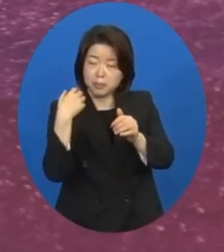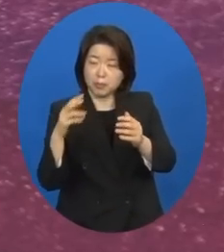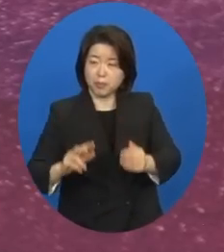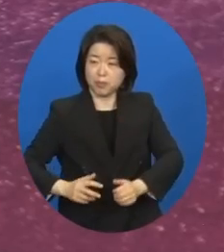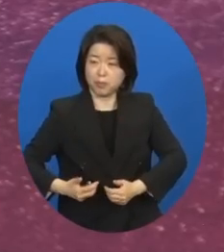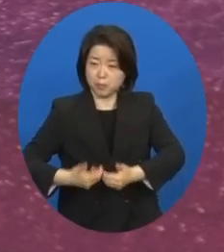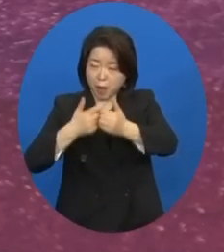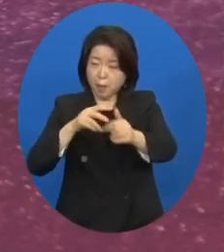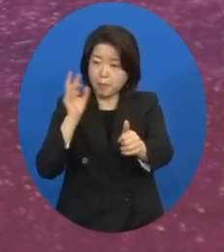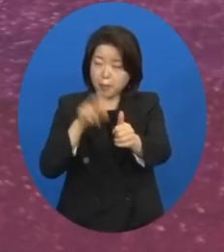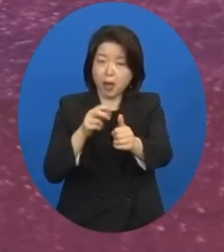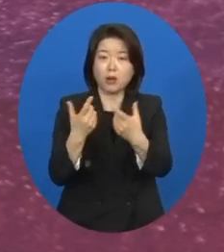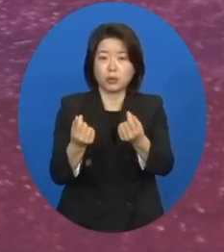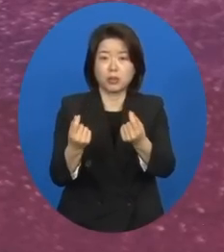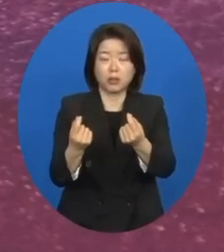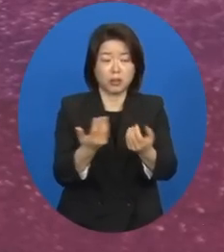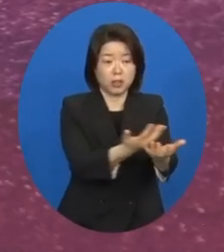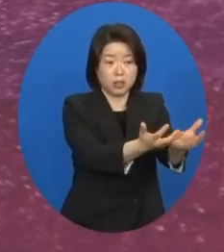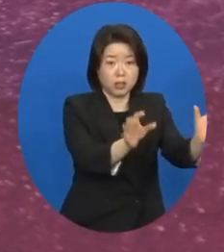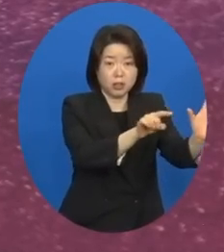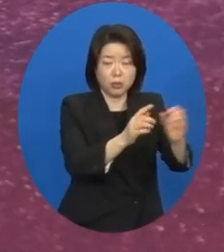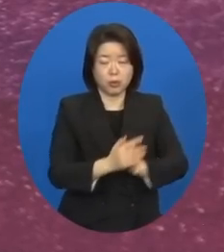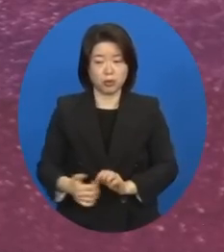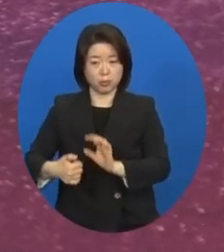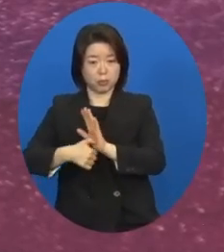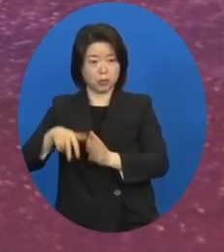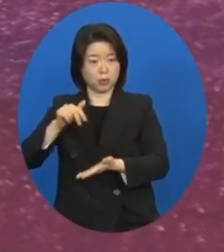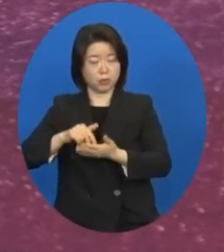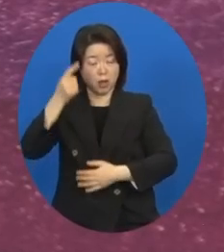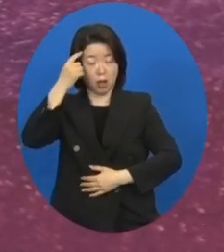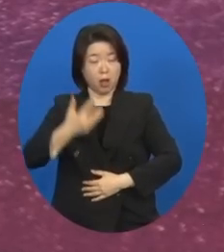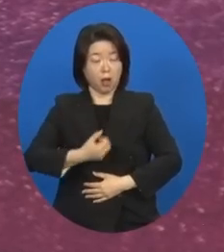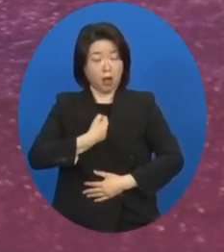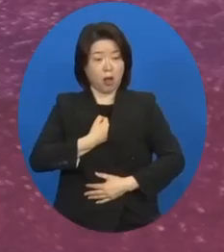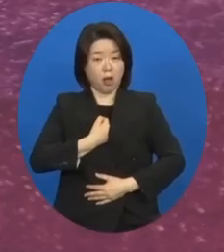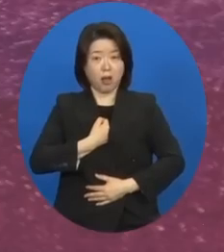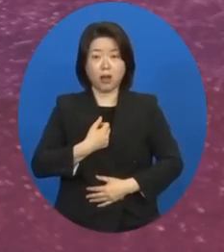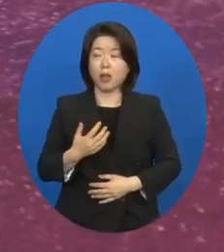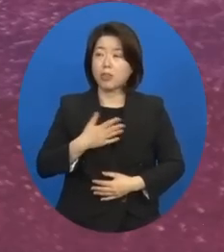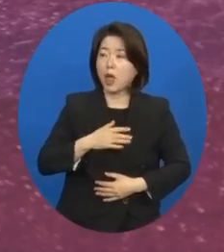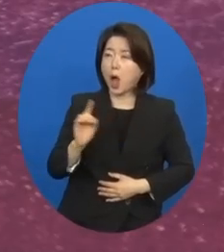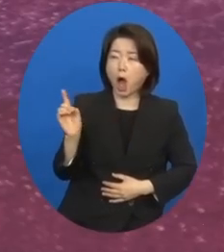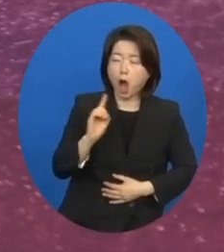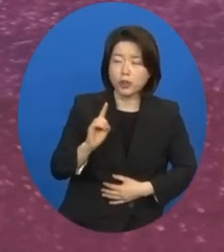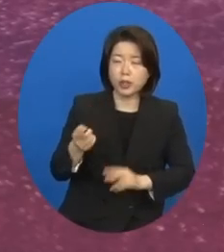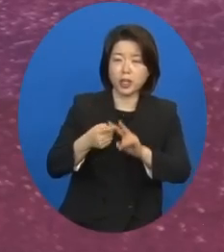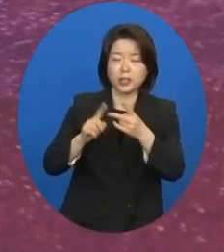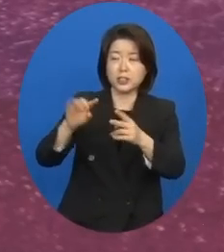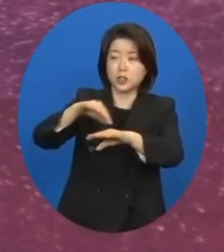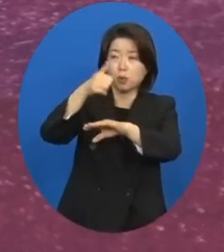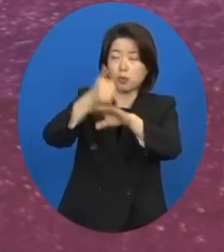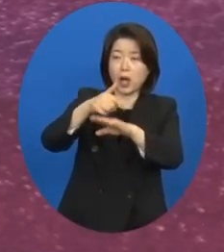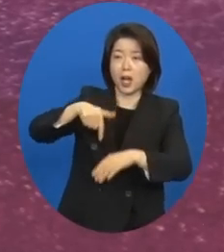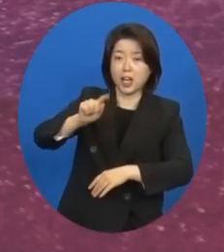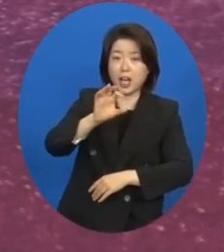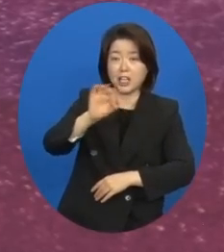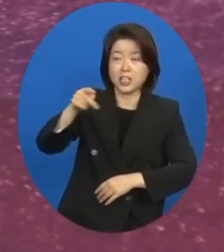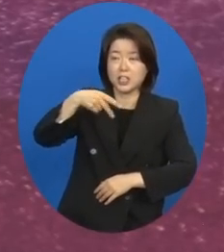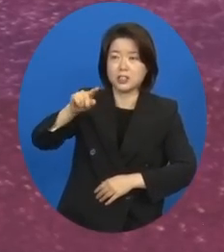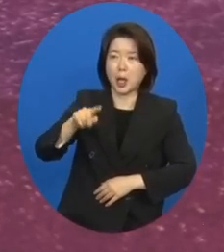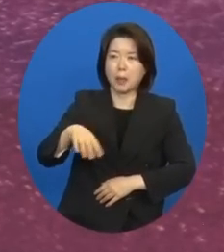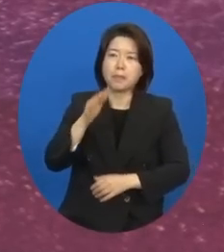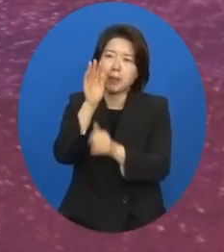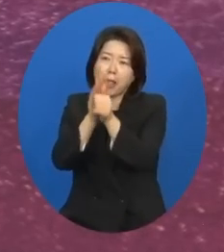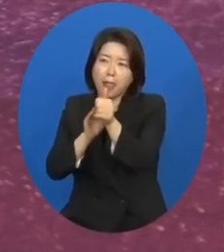외침은 빌라도에게 큰 충격이었어요. 빌라도 자신은 어떻게든지 황제 가이사의 눈에